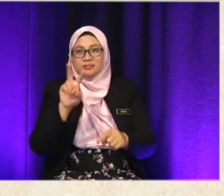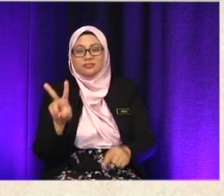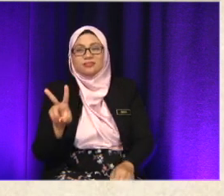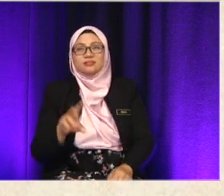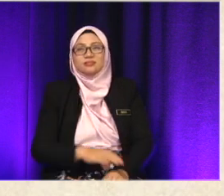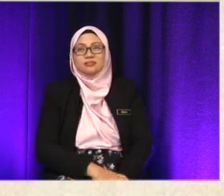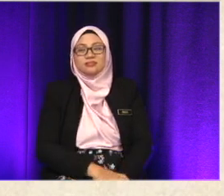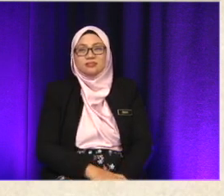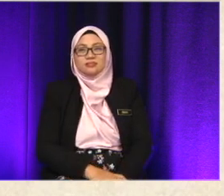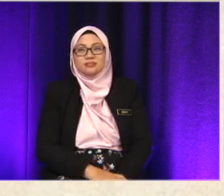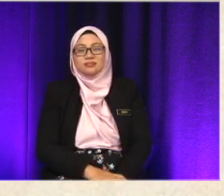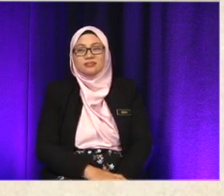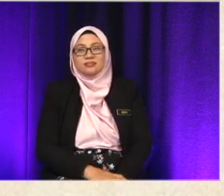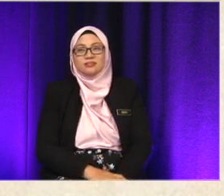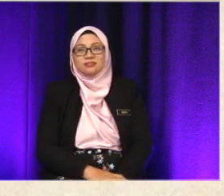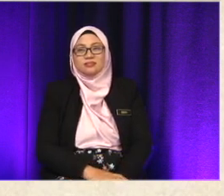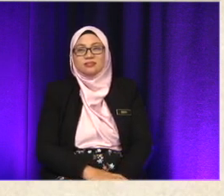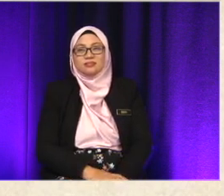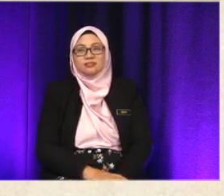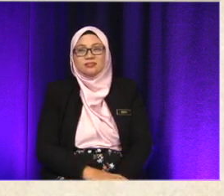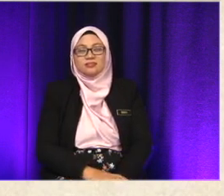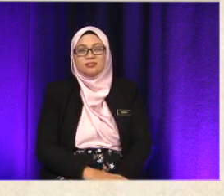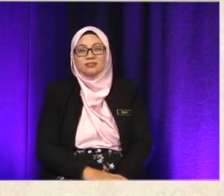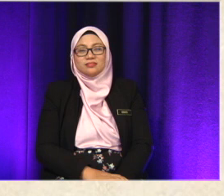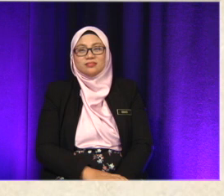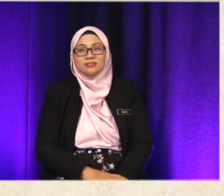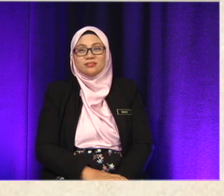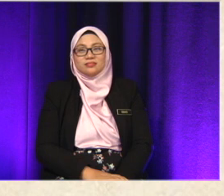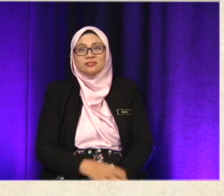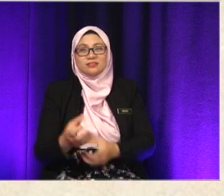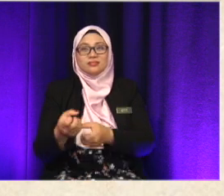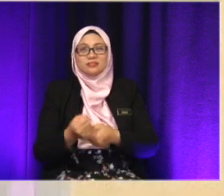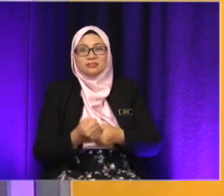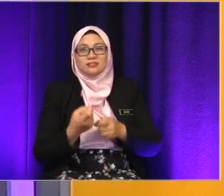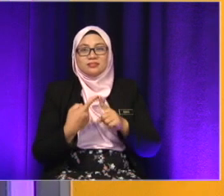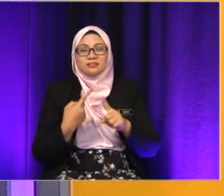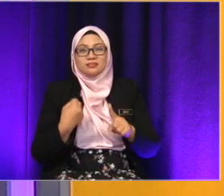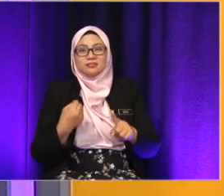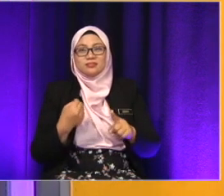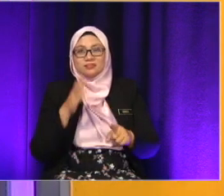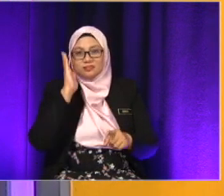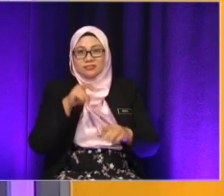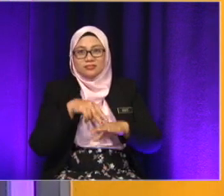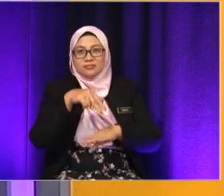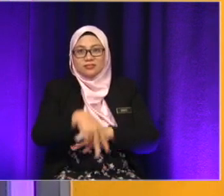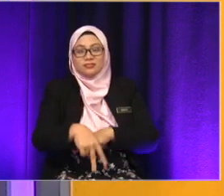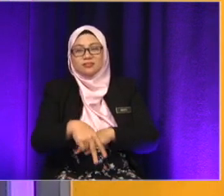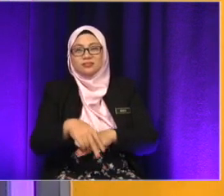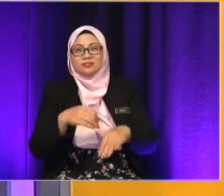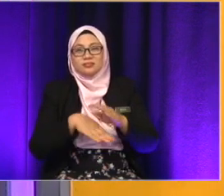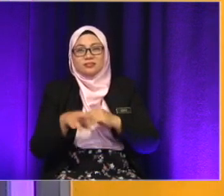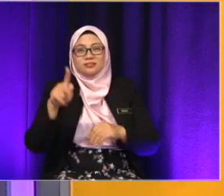kawalan berarah ni dia tarik mai sini, maka maknanya dia cecair tadi ni dia akan turun balik, ni akan turun balik sini, masuk ke B, masuk ke